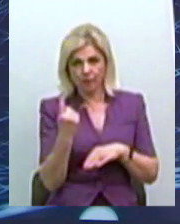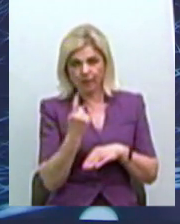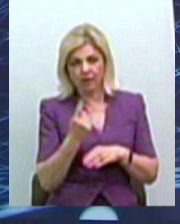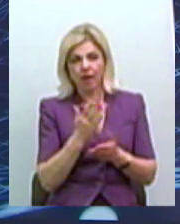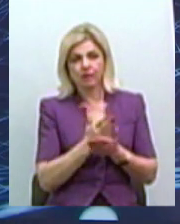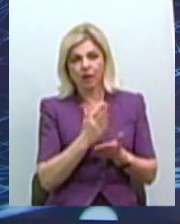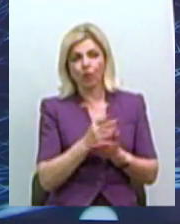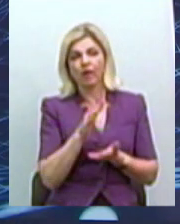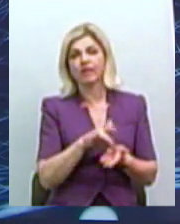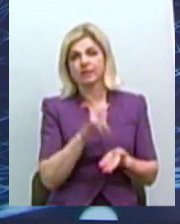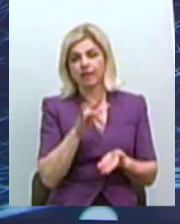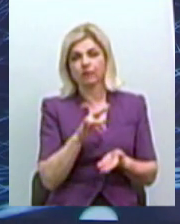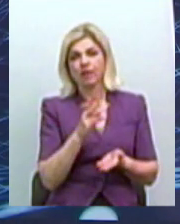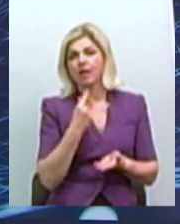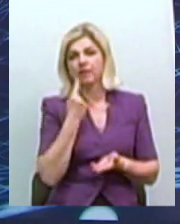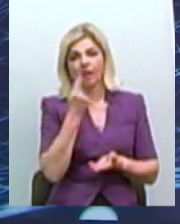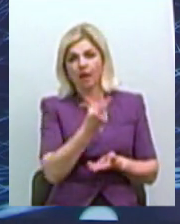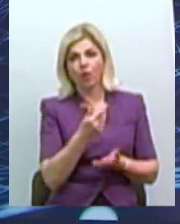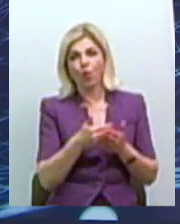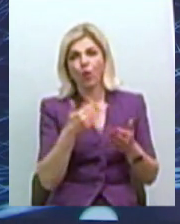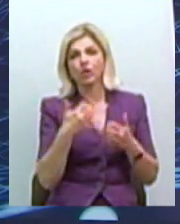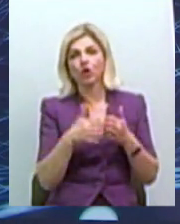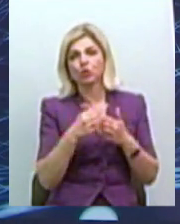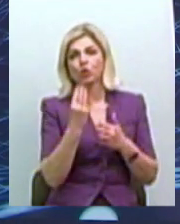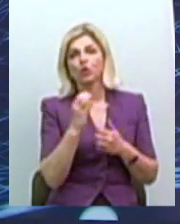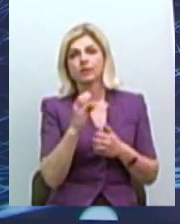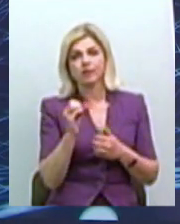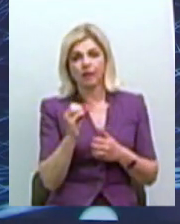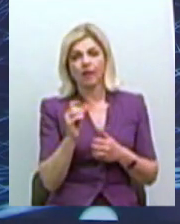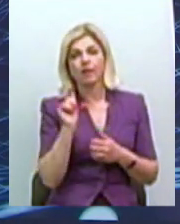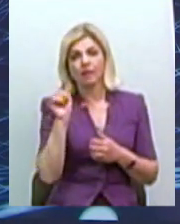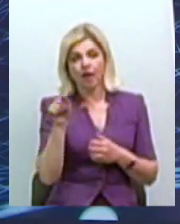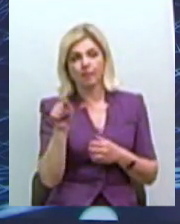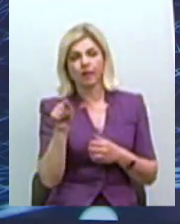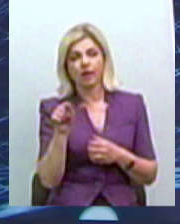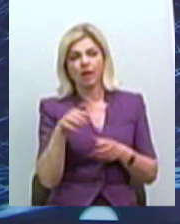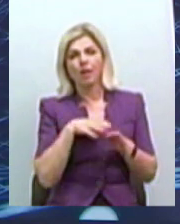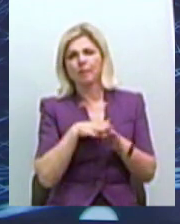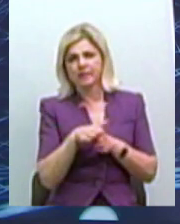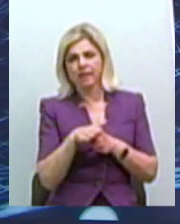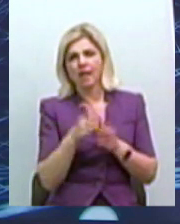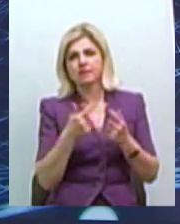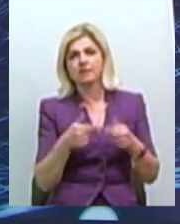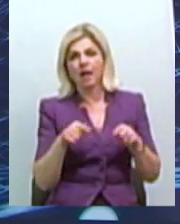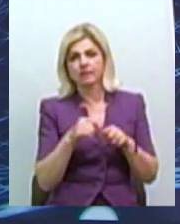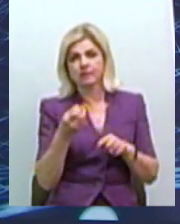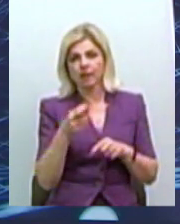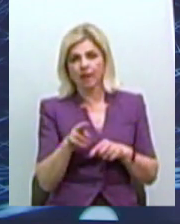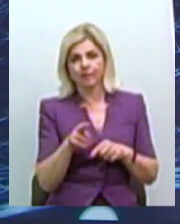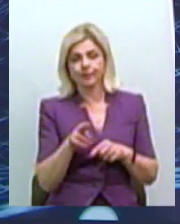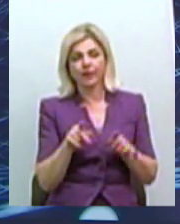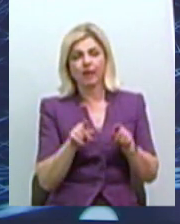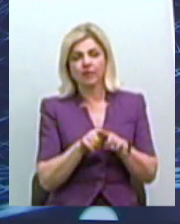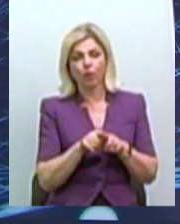тут, в принципі, в центрі, недалечко від Херсонського шосе. І там у нас ціла станція, можна сказати, з